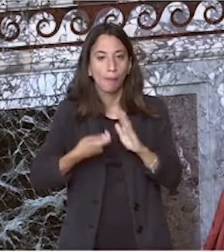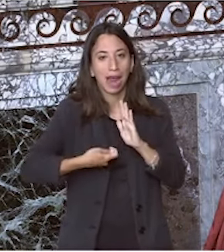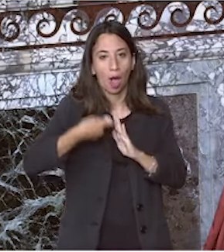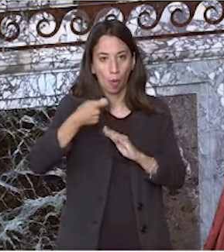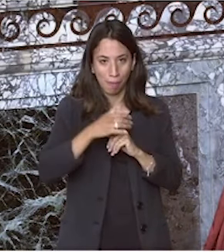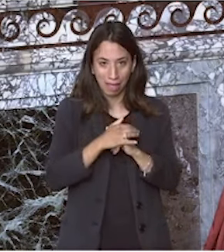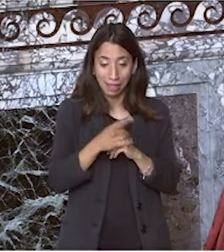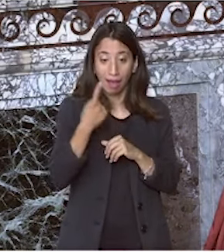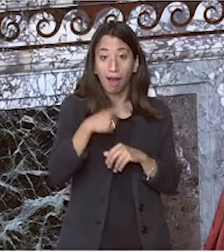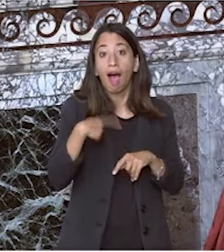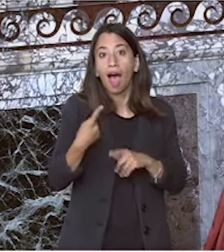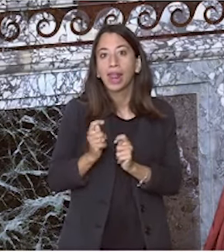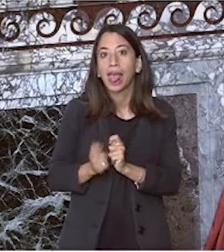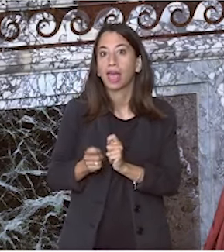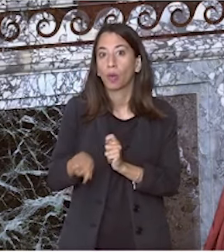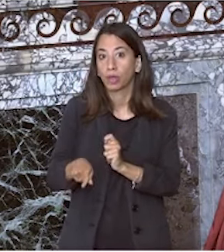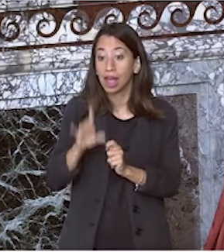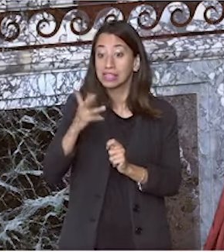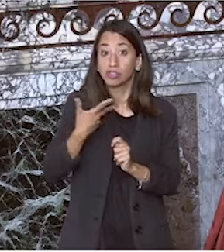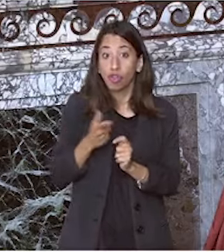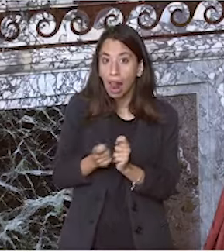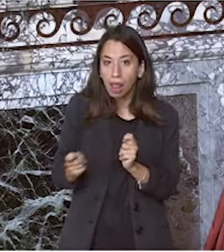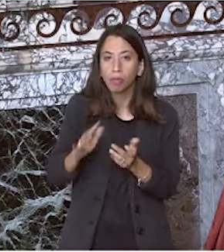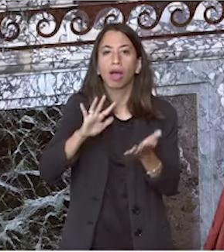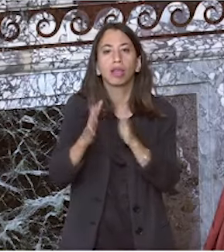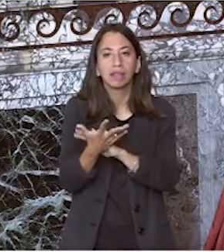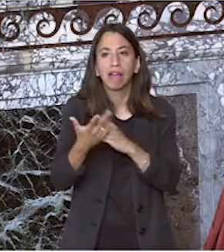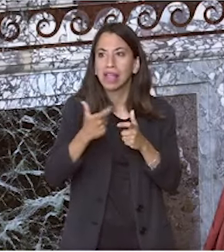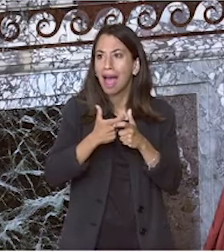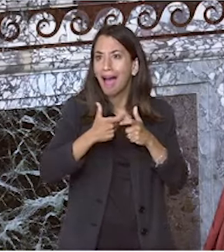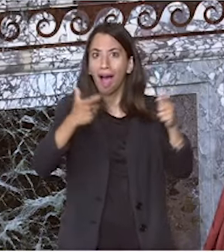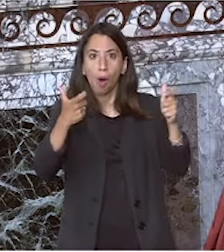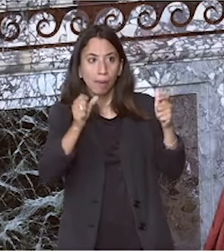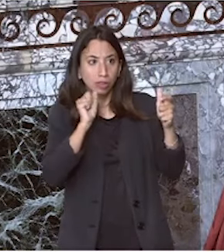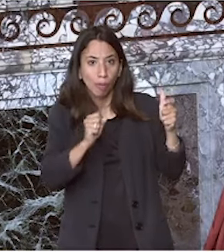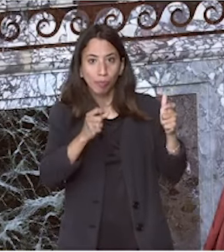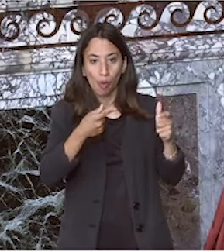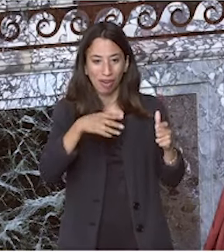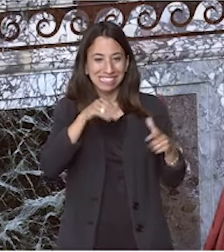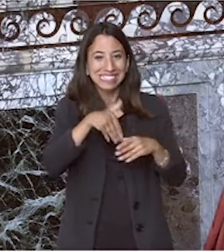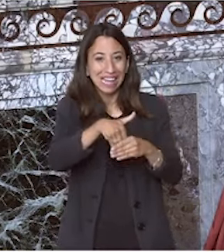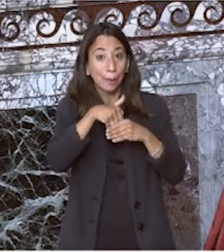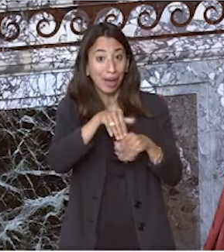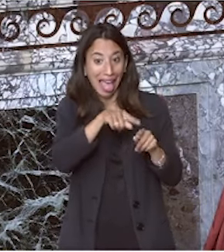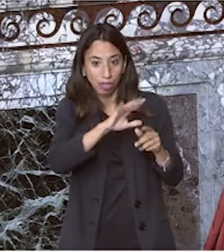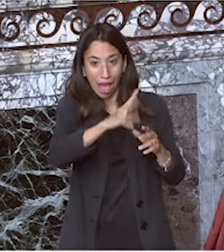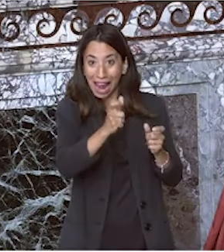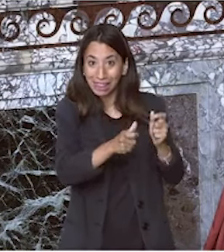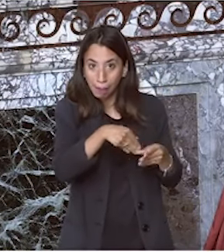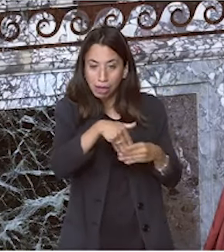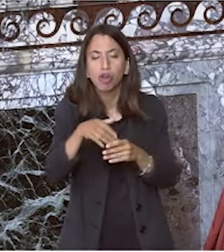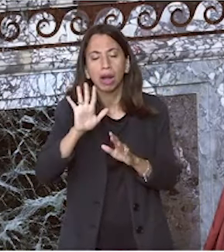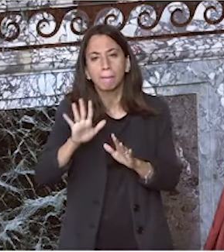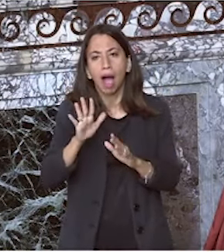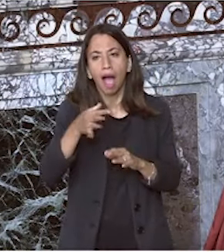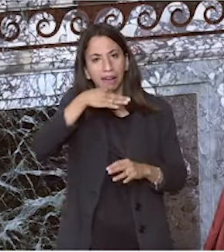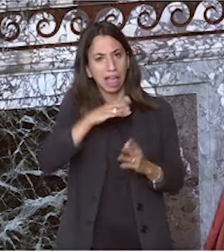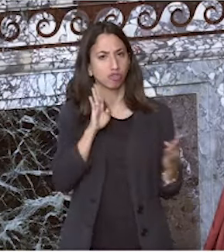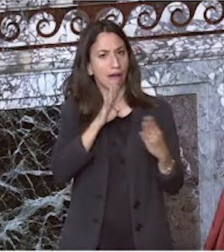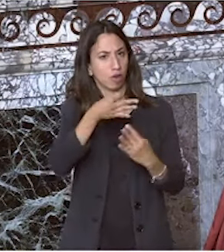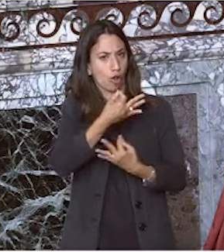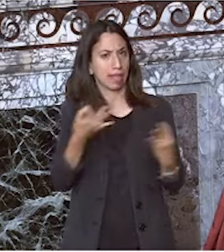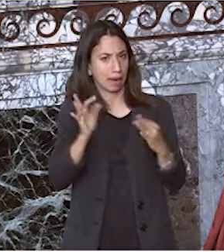consente peraltro alle imprese di assorbire i recenti aumenti delle retribuzioni senza effetti sui prezzi di vendita.